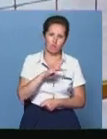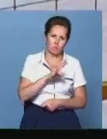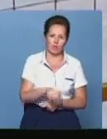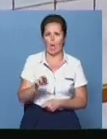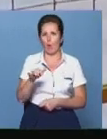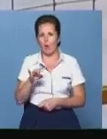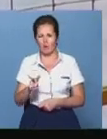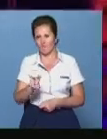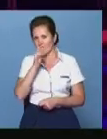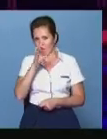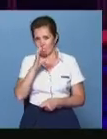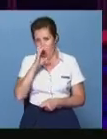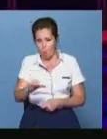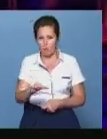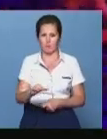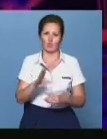и собаки-хаски.